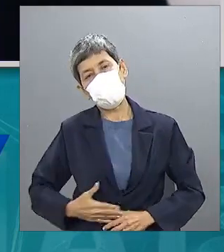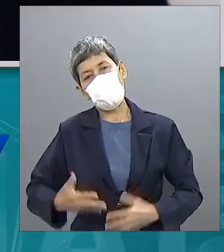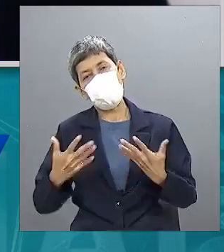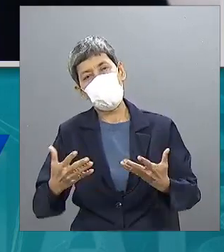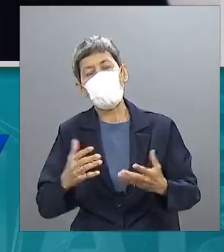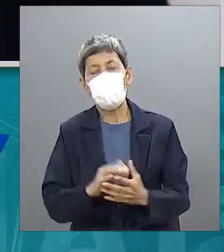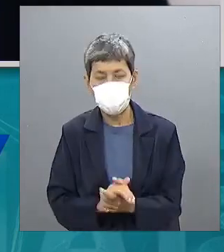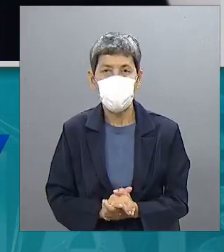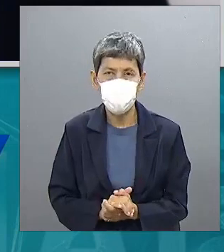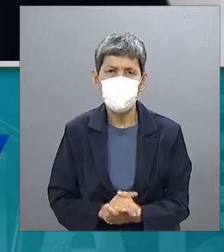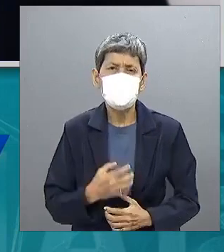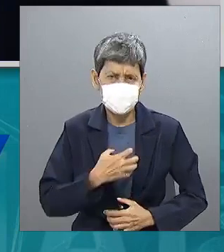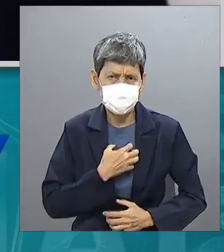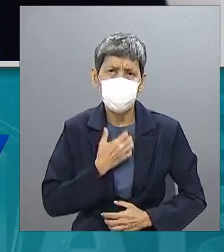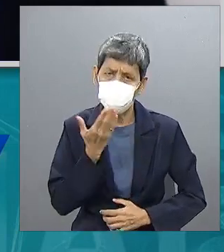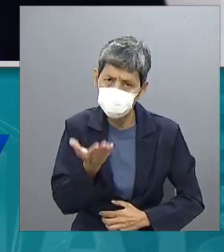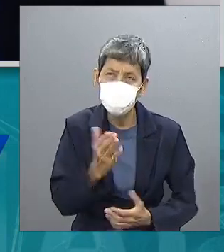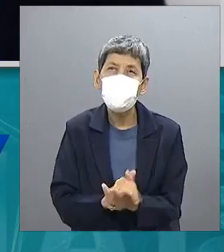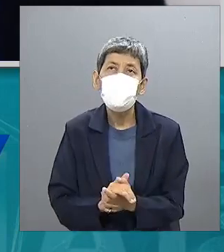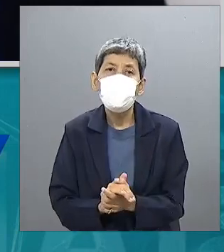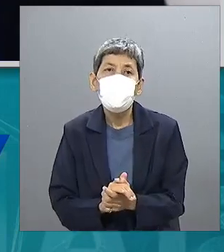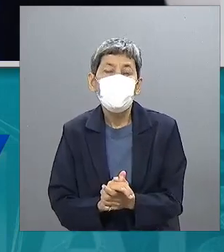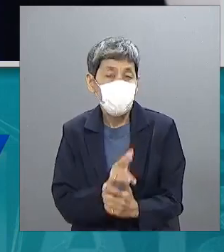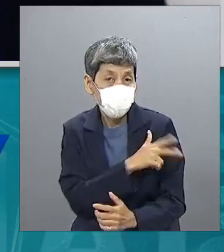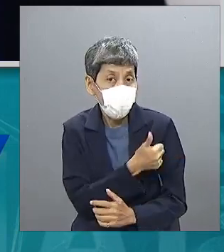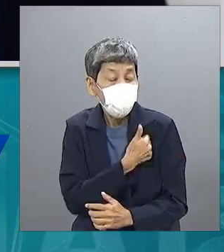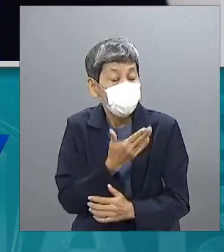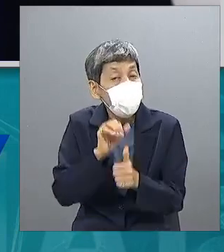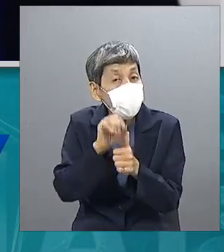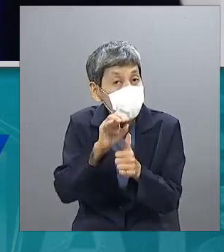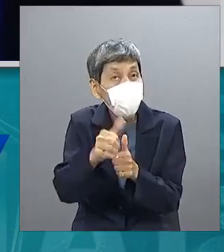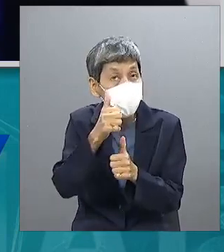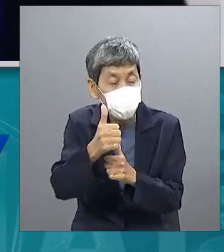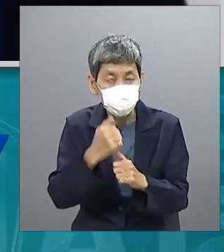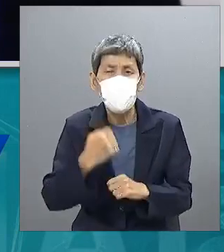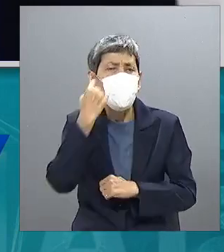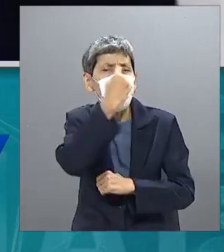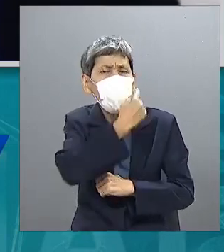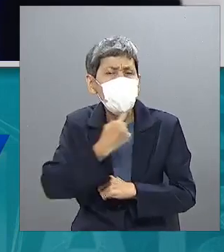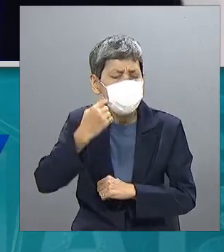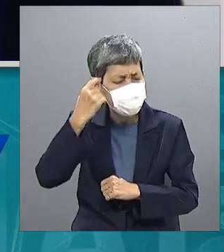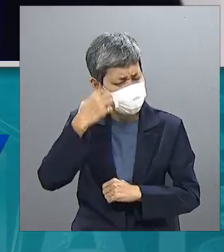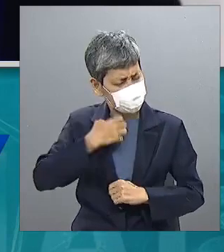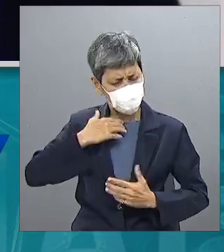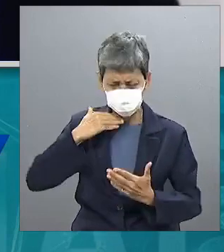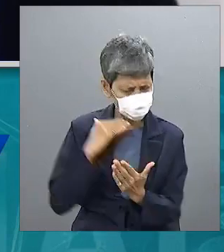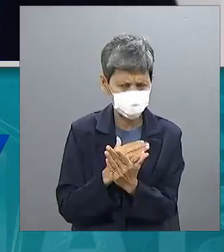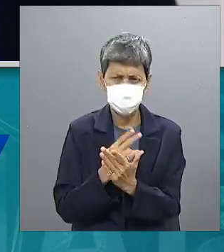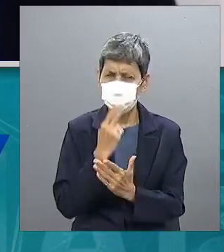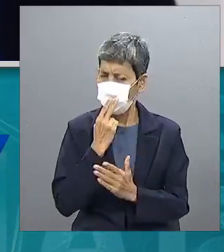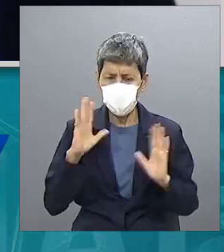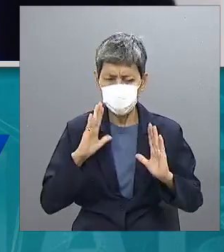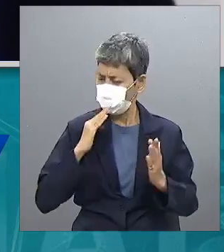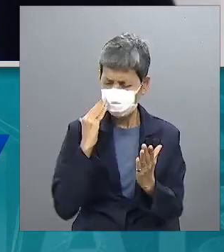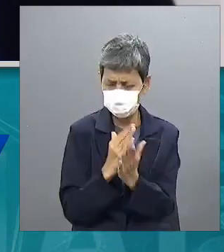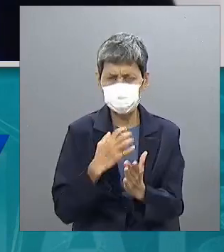อยากให้ล็อกเกอร์นะคะช่วยแนะนำเข้าชนิดหนึ่งสำหรับใครนะคะพี่อยากจะเลิกสูบบุหรี่ค่ะคือเรายัง